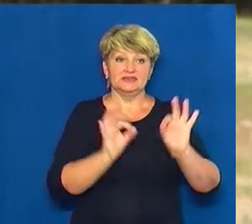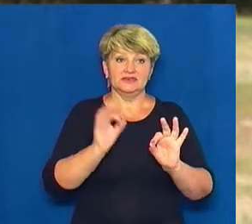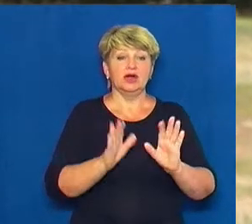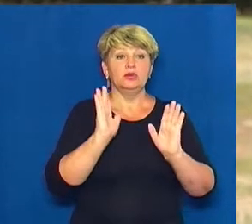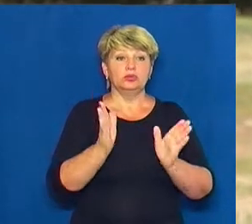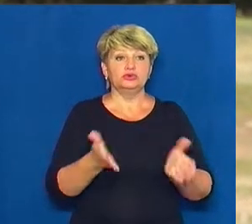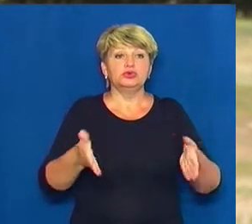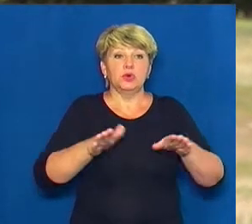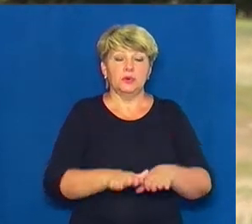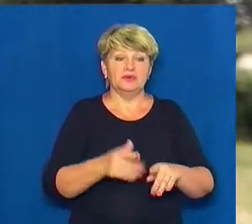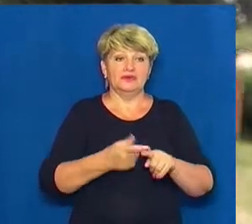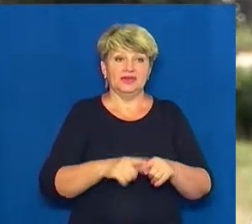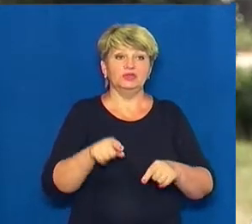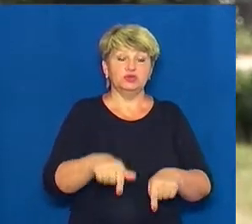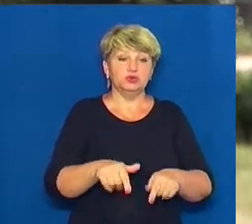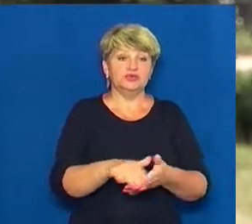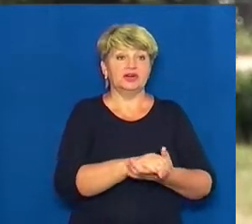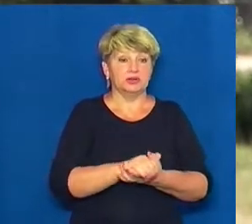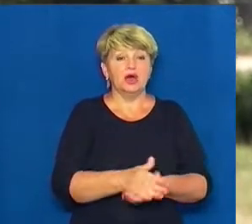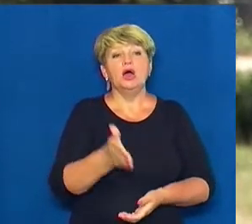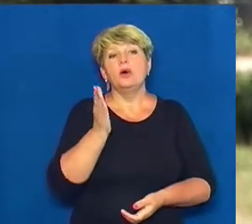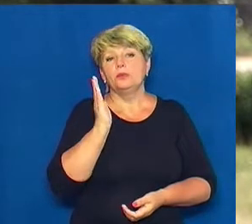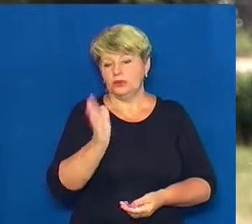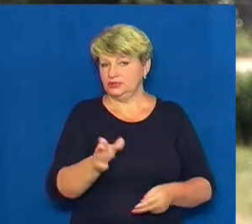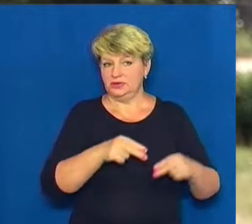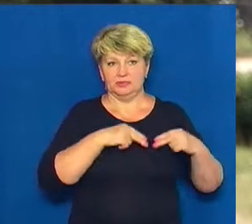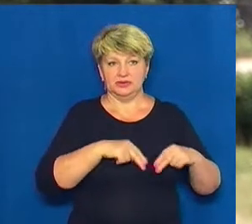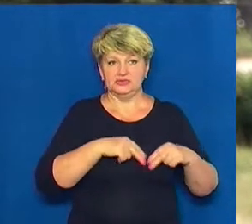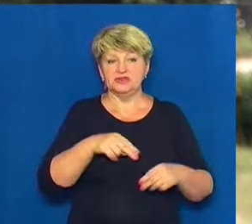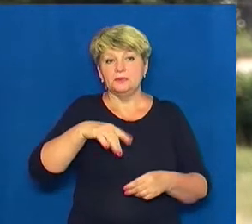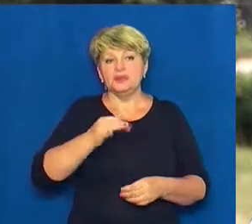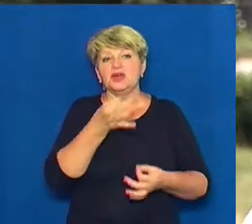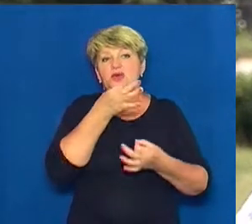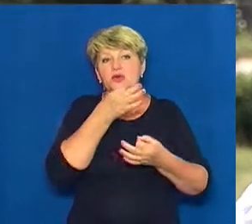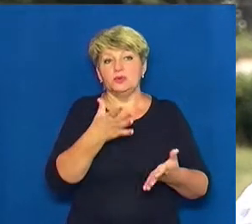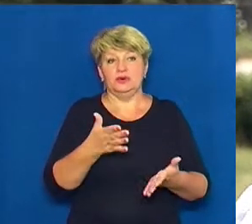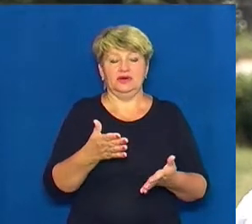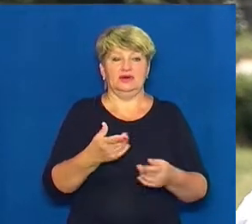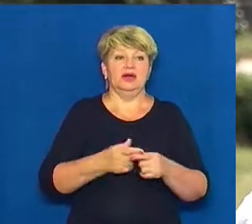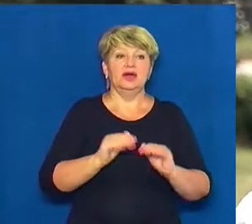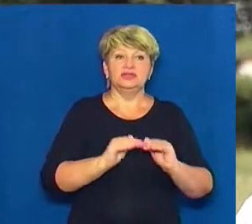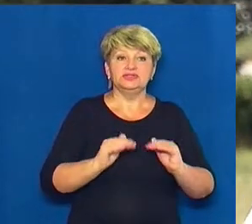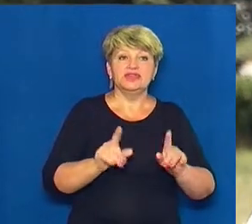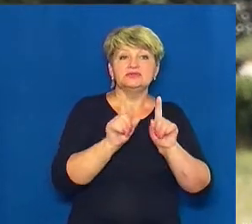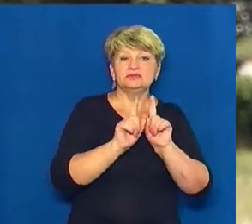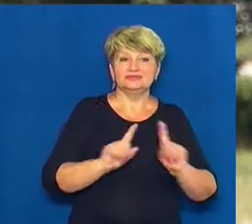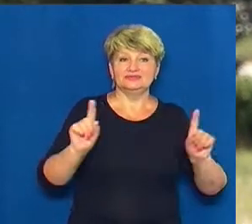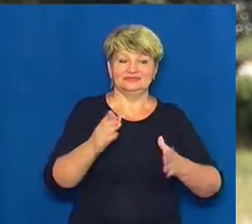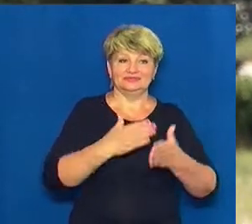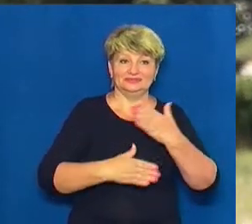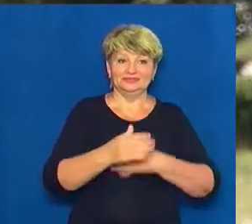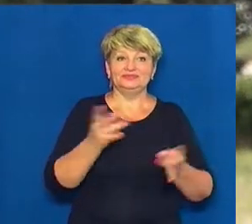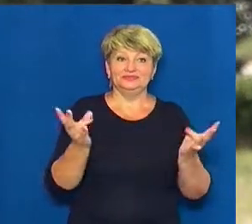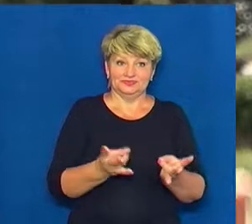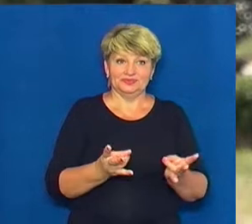залишатися в об'єднаній територіальній громаді. Він буде працювати при будь-яких розкладах. Дітки, які потребують особливих освітніх потреб,